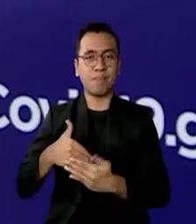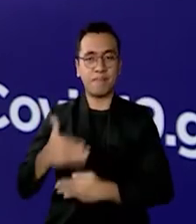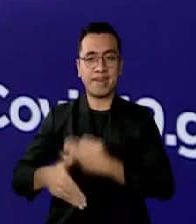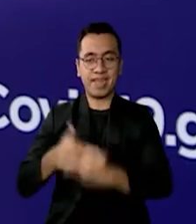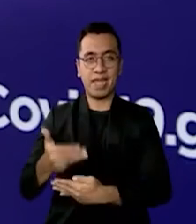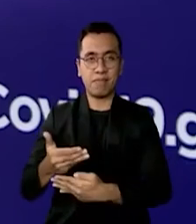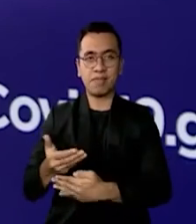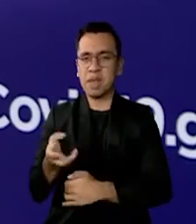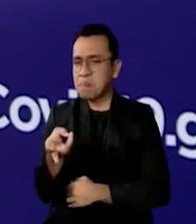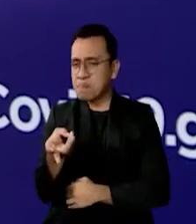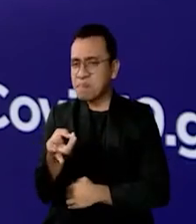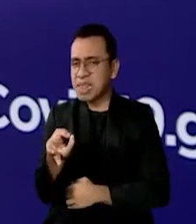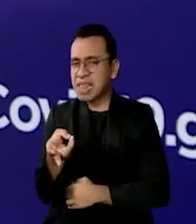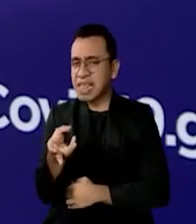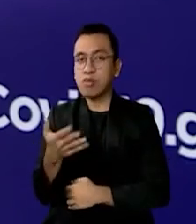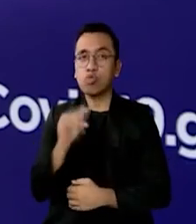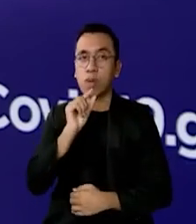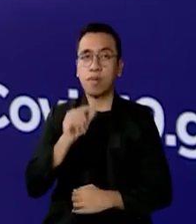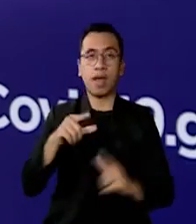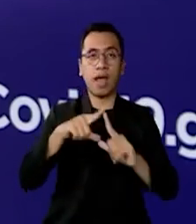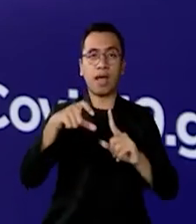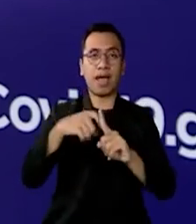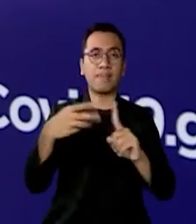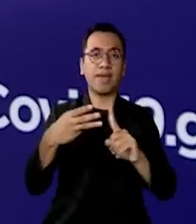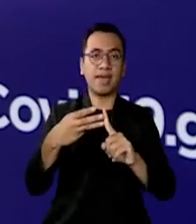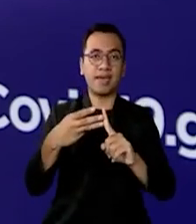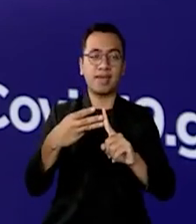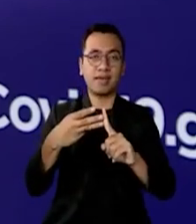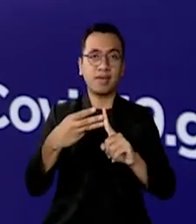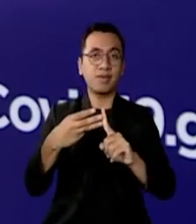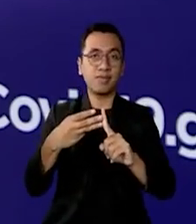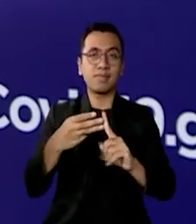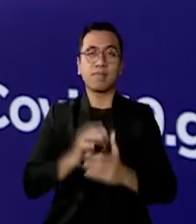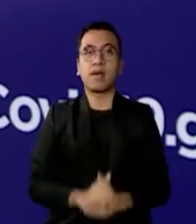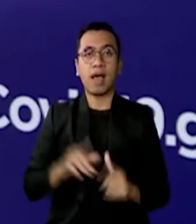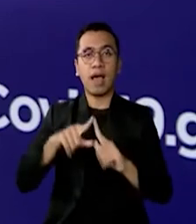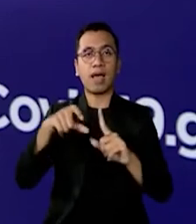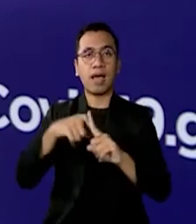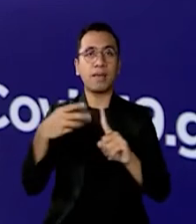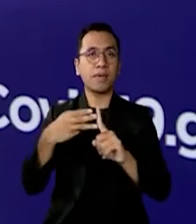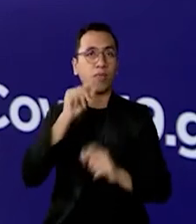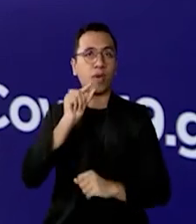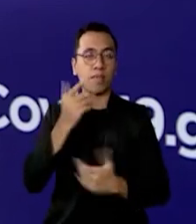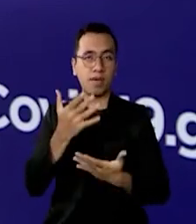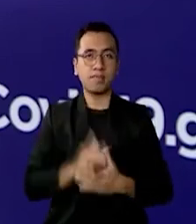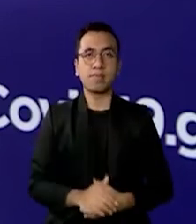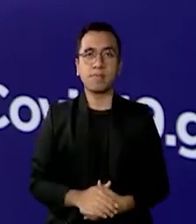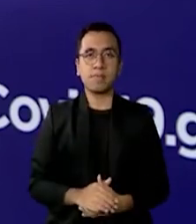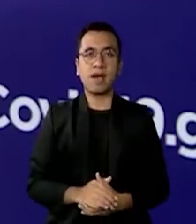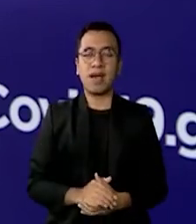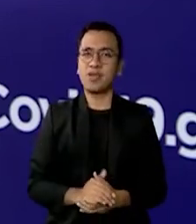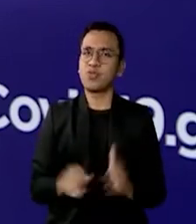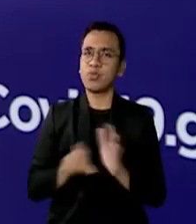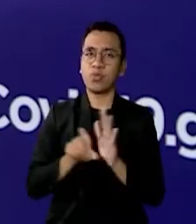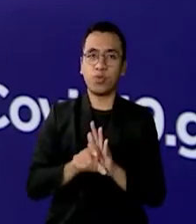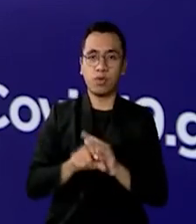memang melakukan akb47 biasa baru dengan memang eh apa membatasi